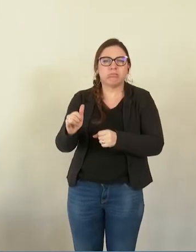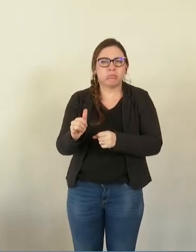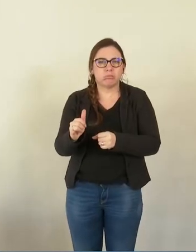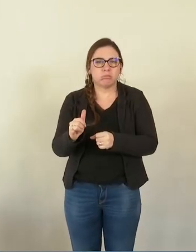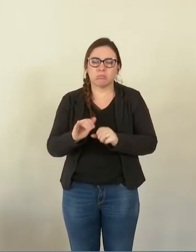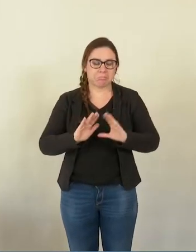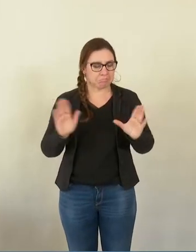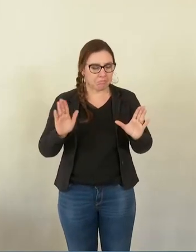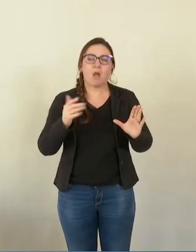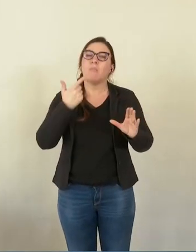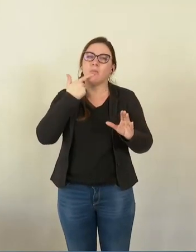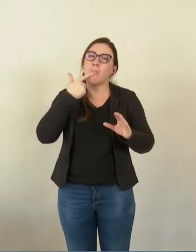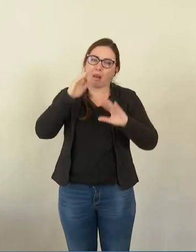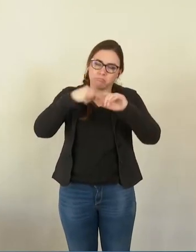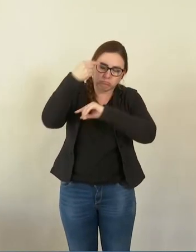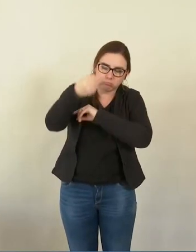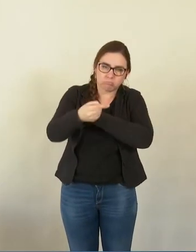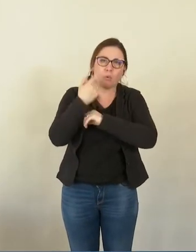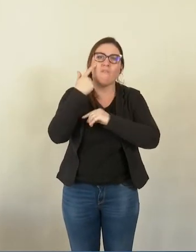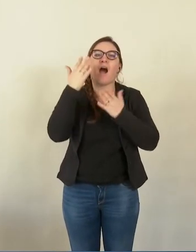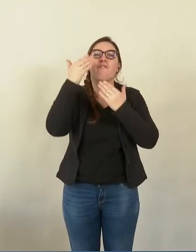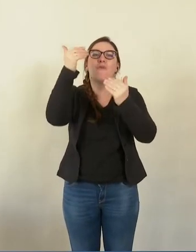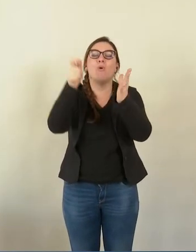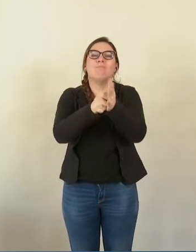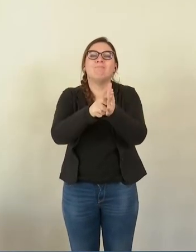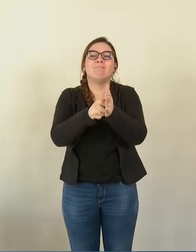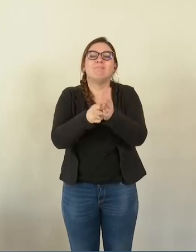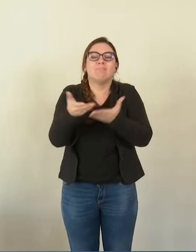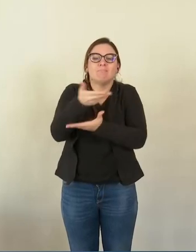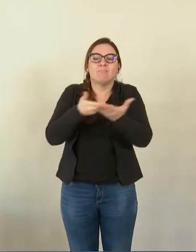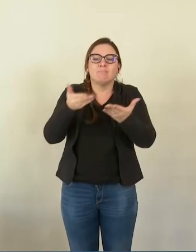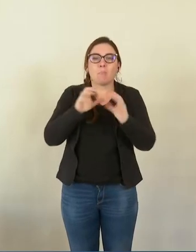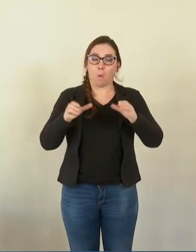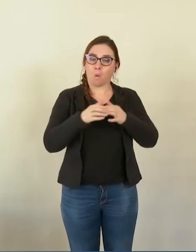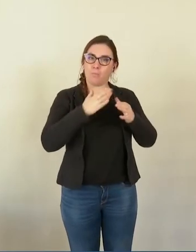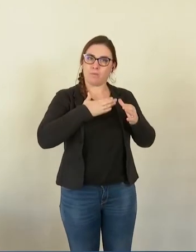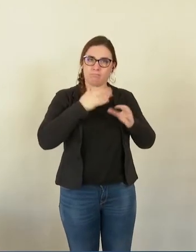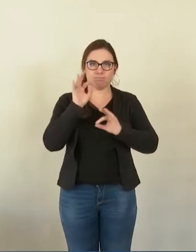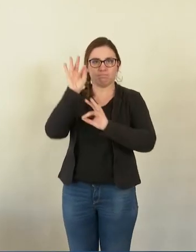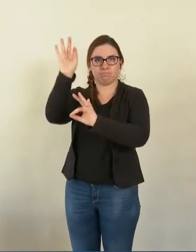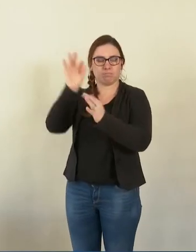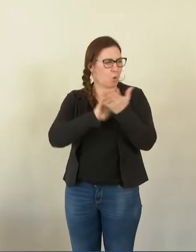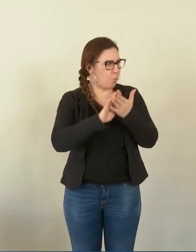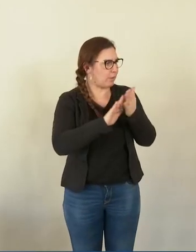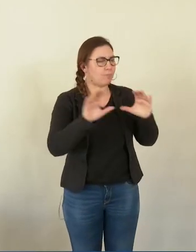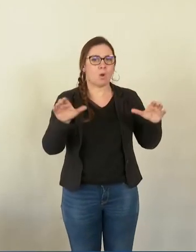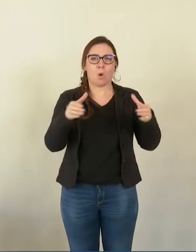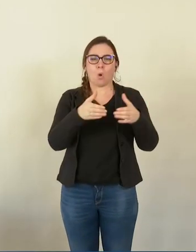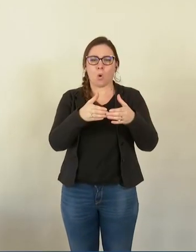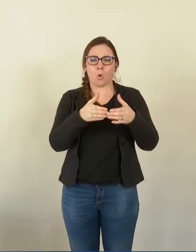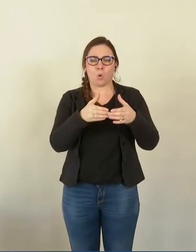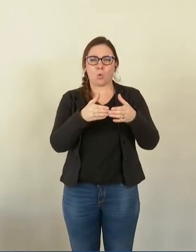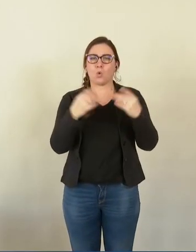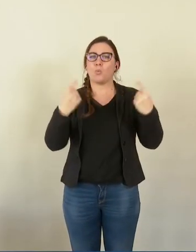mais nous en reparlerons certainement au moment du vœu euh sur notre groupe sur les vœux pardon du groupe du